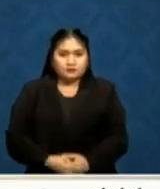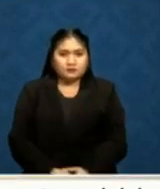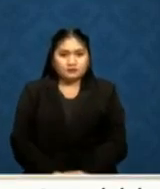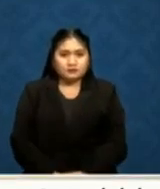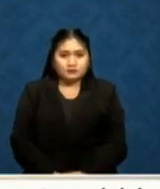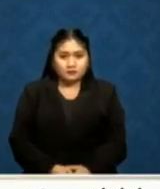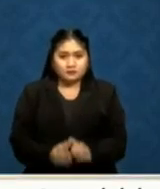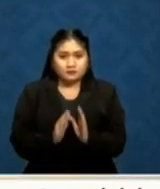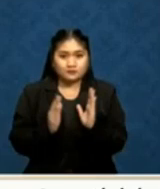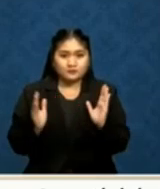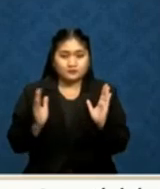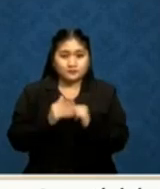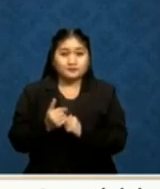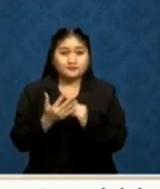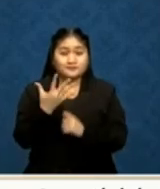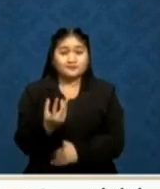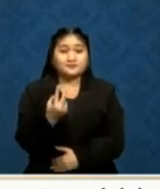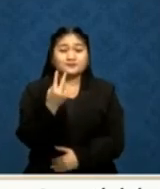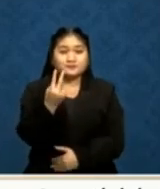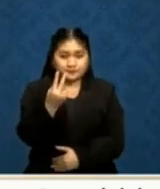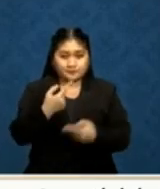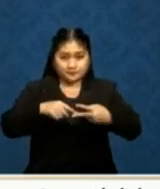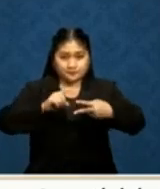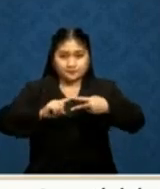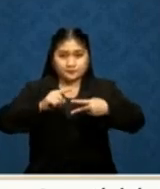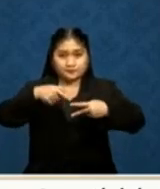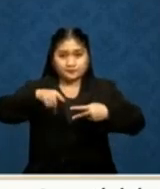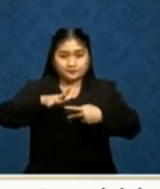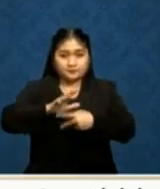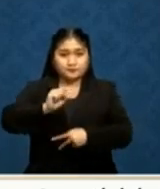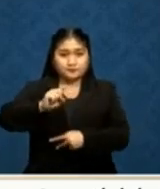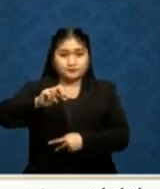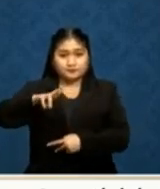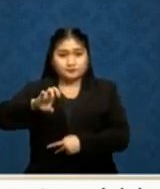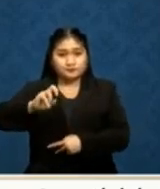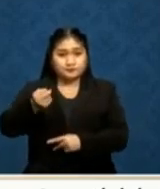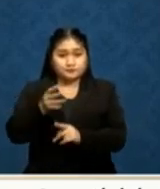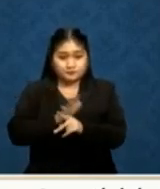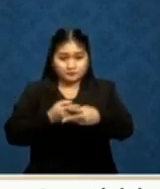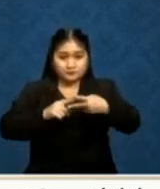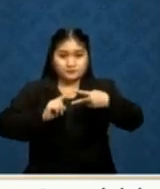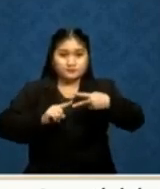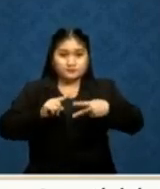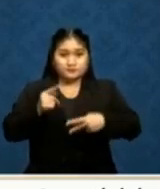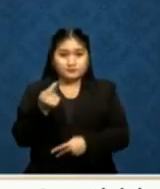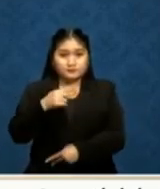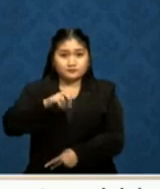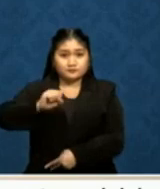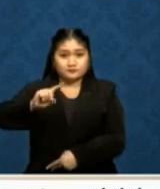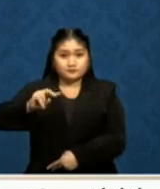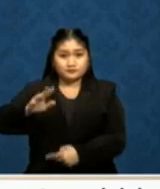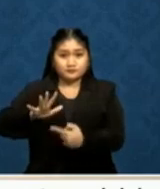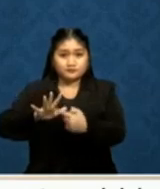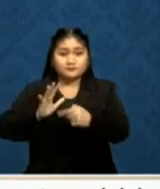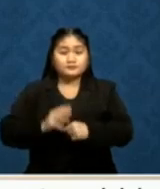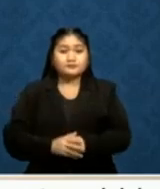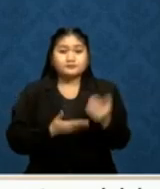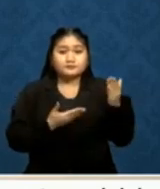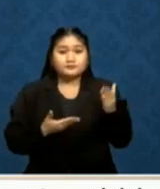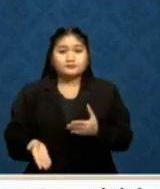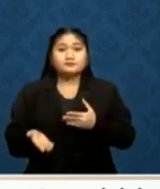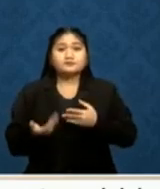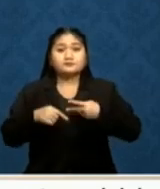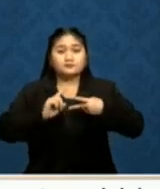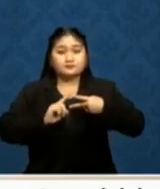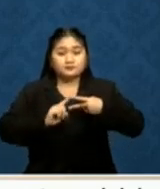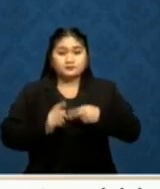ณครับอีก2ท่านนะครับท่านแรกท่านพัสรินทร์ลำวงนะครับท่านที่2ท่านทิศนาชุนหวันนะครับเชิญท่านพัสรินทร์ลำ